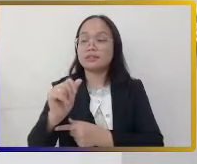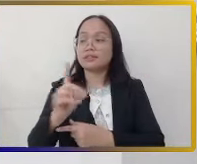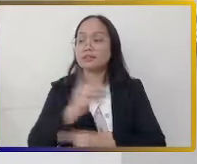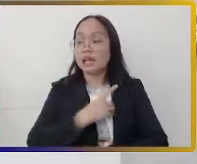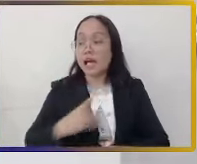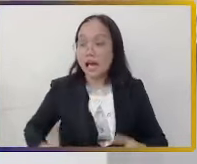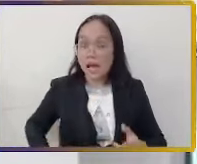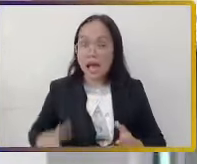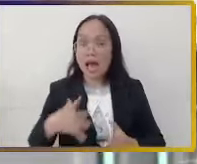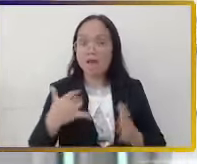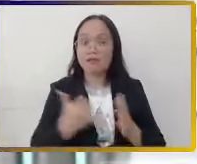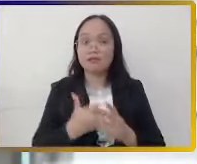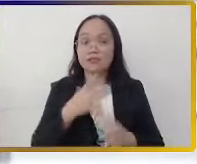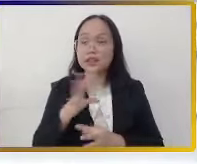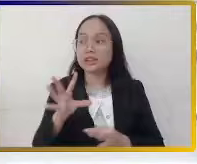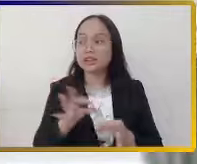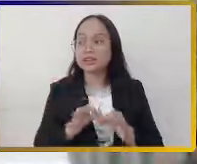fits.